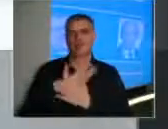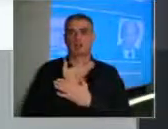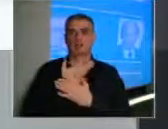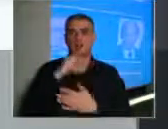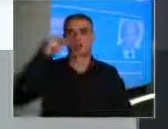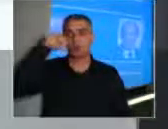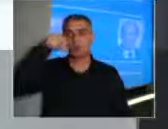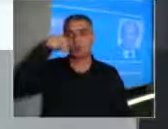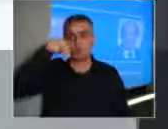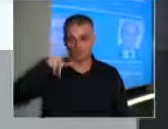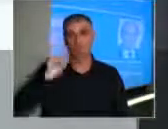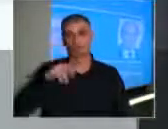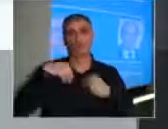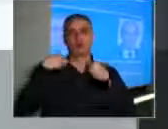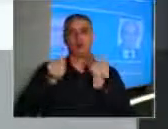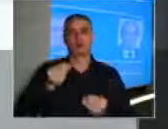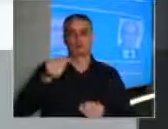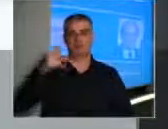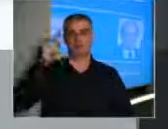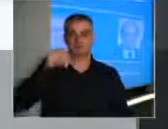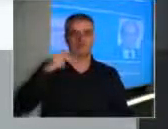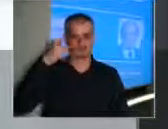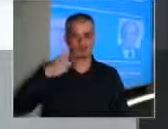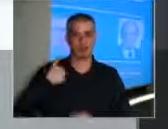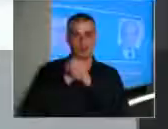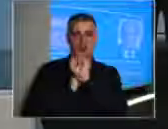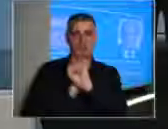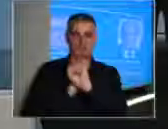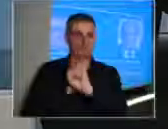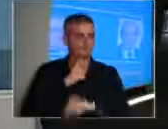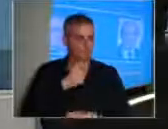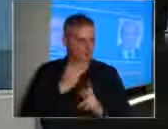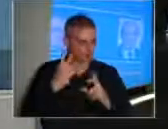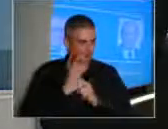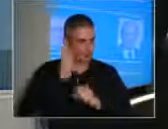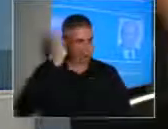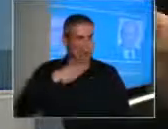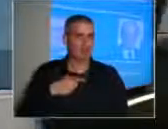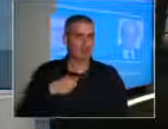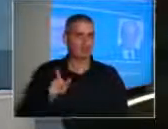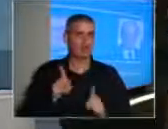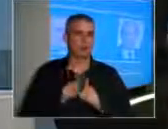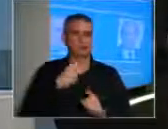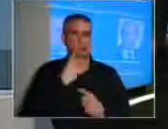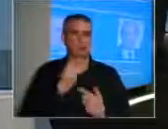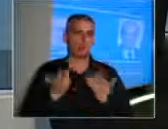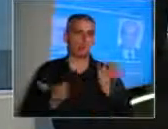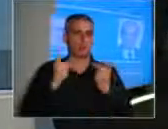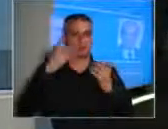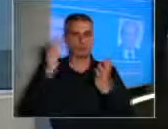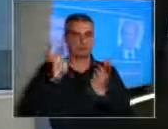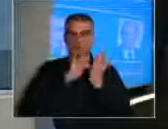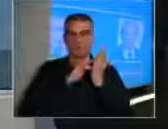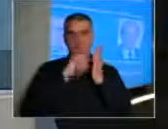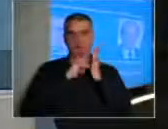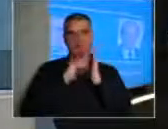נון, כדי לתת לנפתלי בנון את הגב. ואתה מצליח להבין את זה. כמו שאתה אומר, אתם ממוקמים